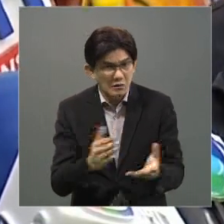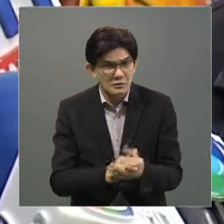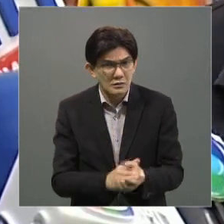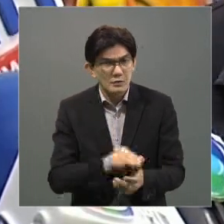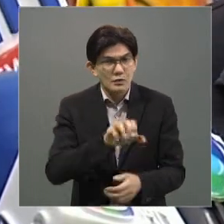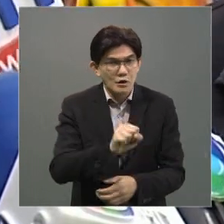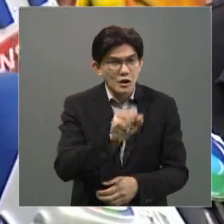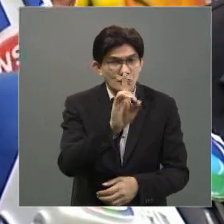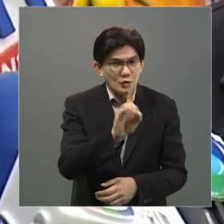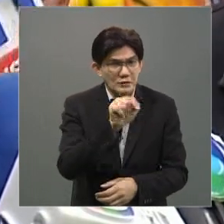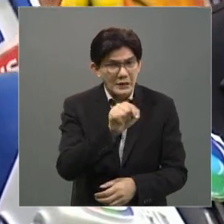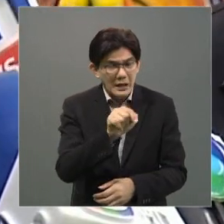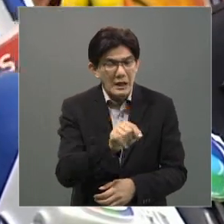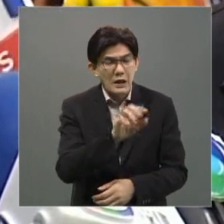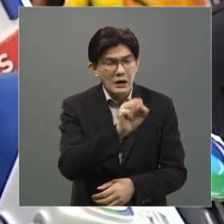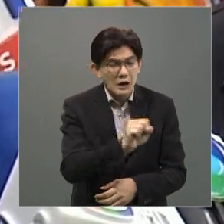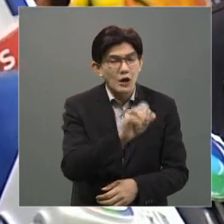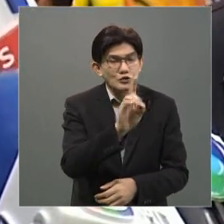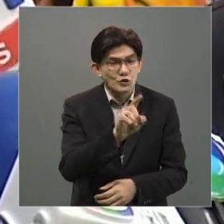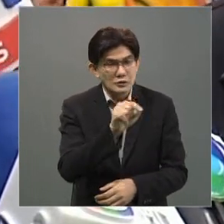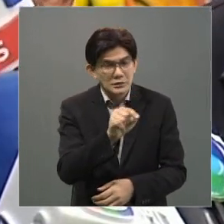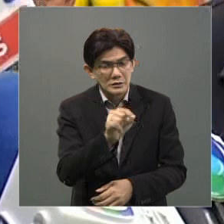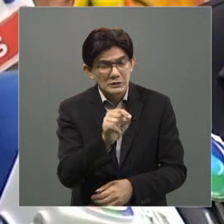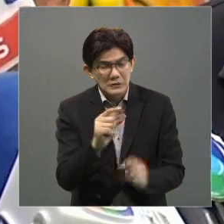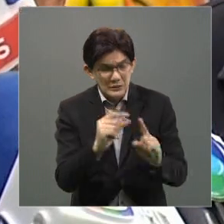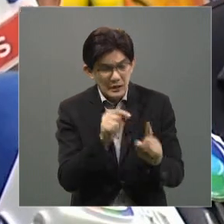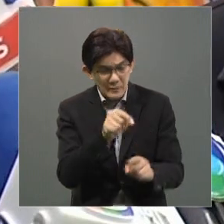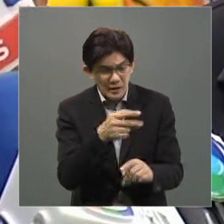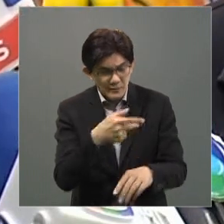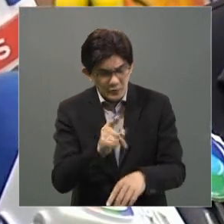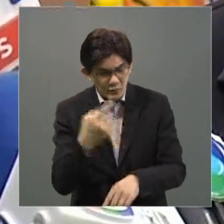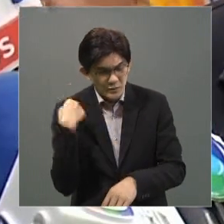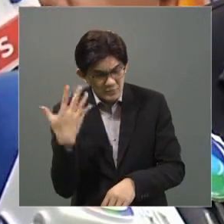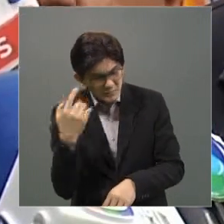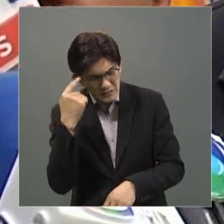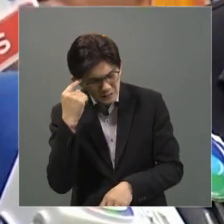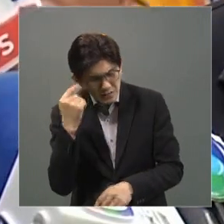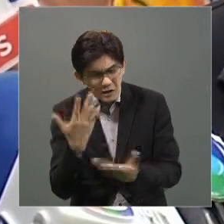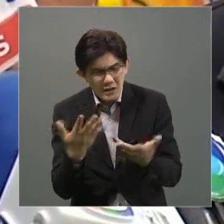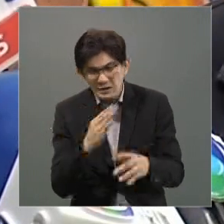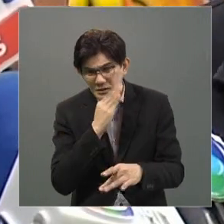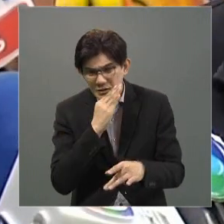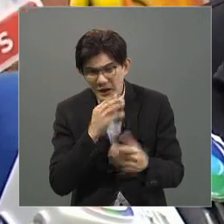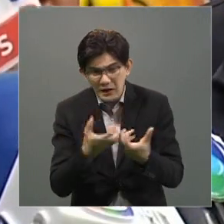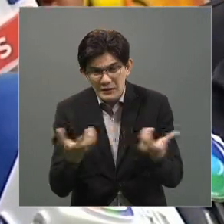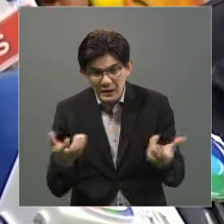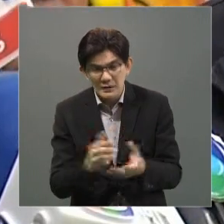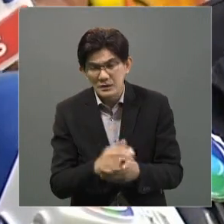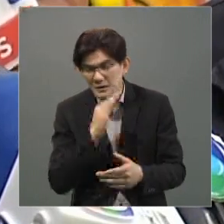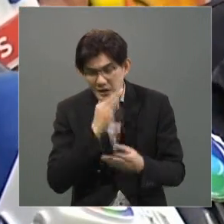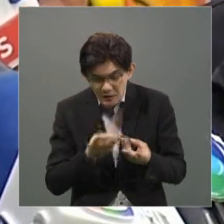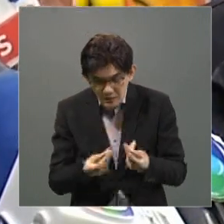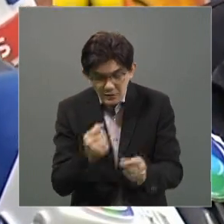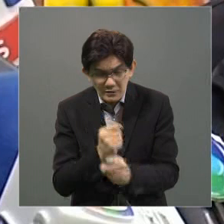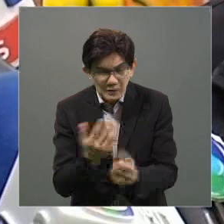ดนี่มันมีประโยชน์อะไรกับไม่สดบ้างเล็กน้อยถ้าเราอยากได้สาระจริงๆผมว่